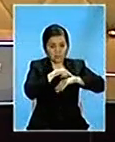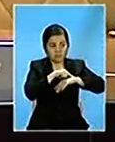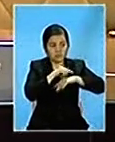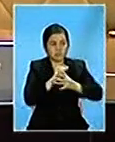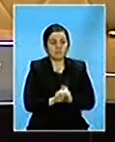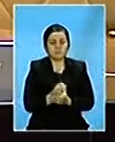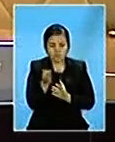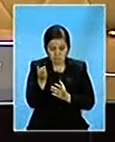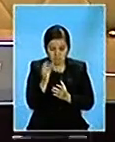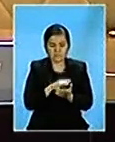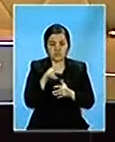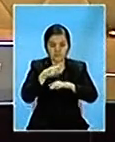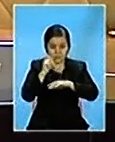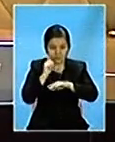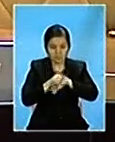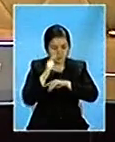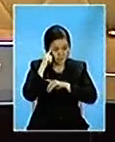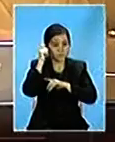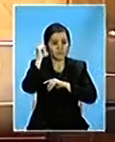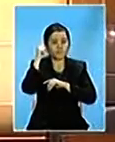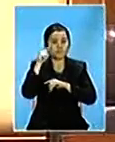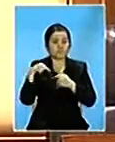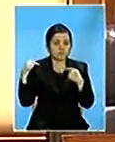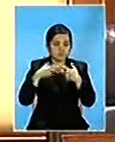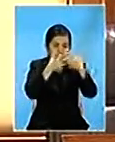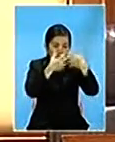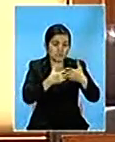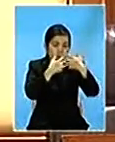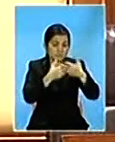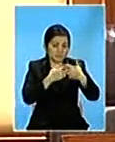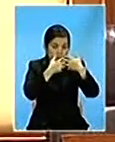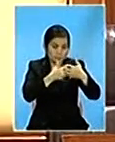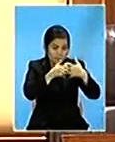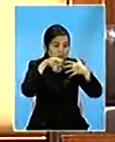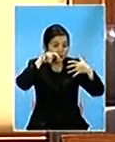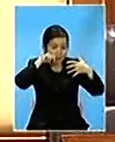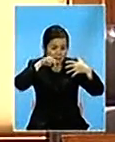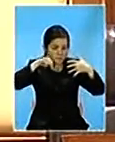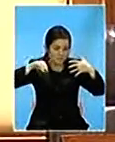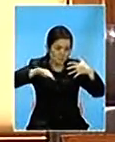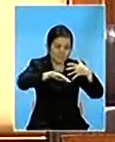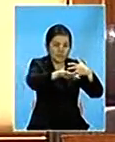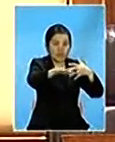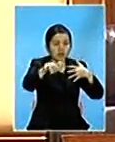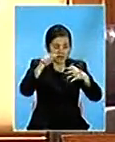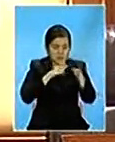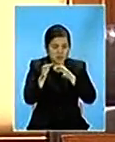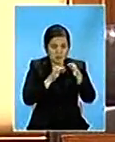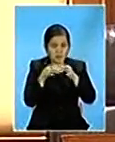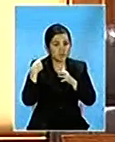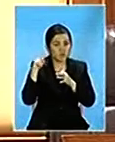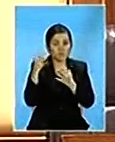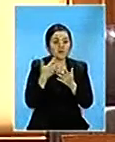กับท่านประธานนะผมขออนุญาตนิดเดียวฮะผมได้เรียนแล้วว่าเรื่องเรือดันน้ำนะฮะหรือกระบวนการดันน้ำเนี่ยผมว่าเราหยุดพูดเถอะนะฮะอธิบายไปก็ไม่ได้ประโย